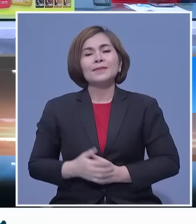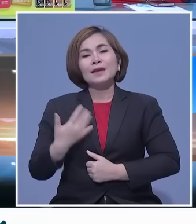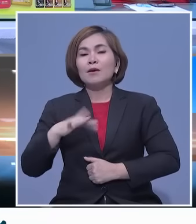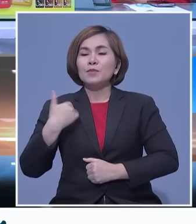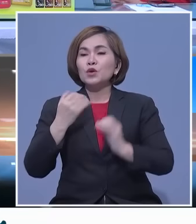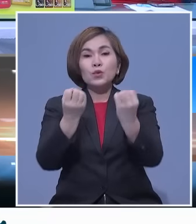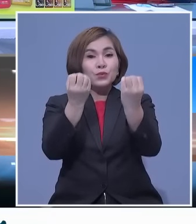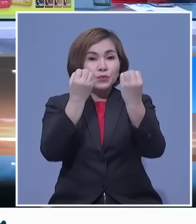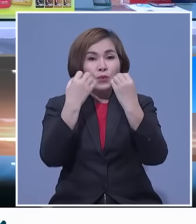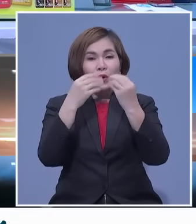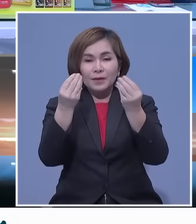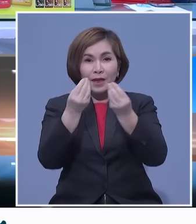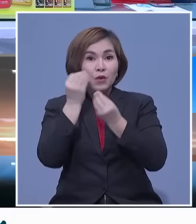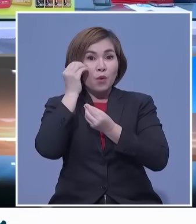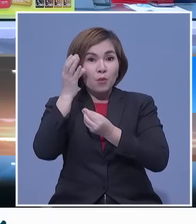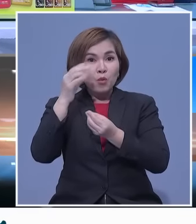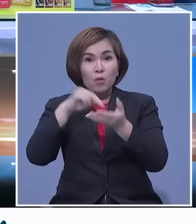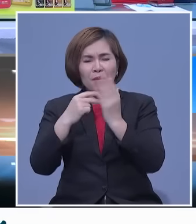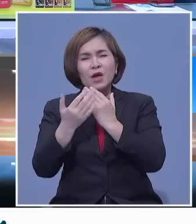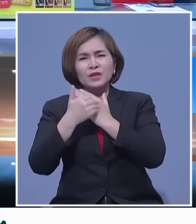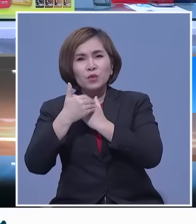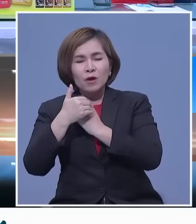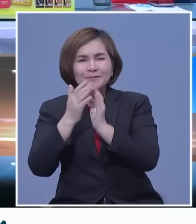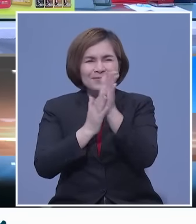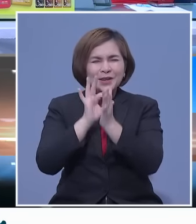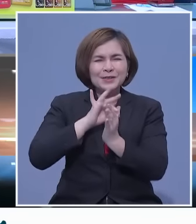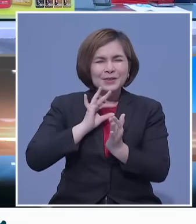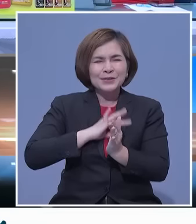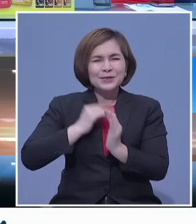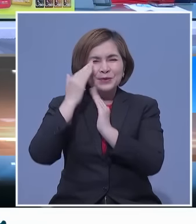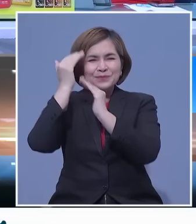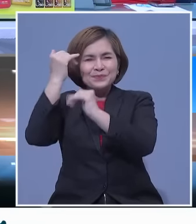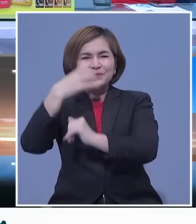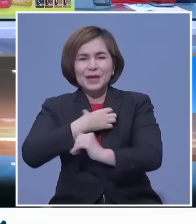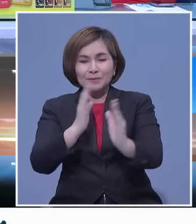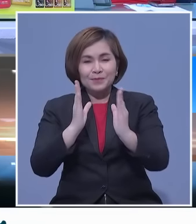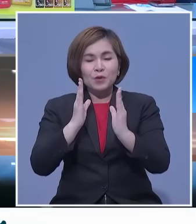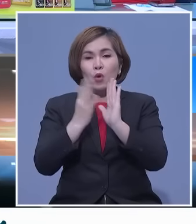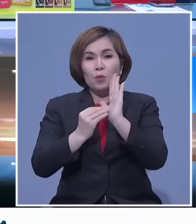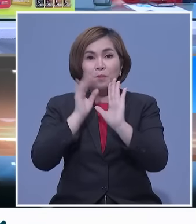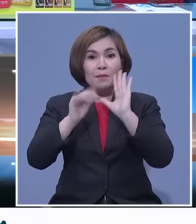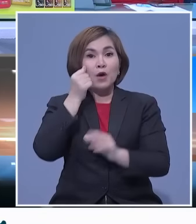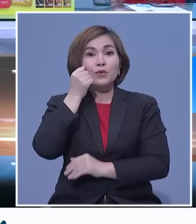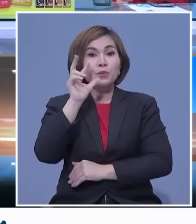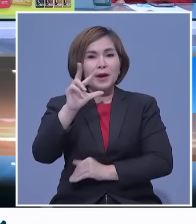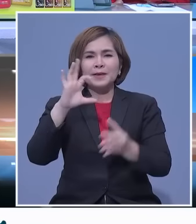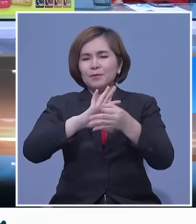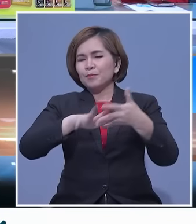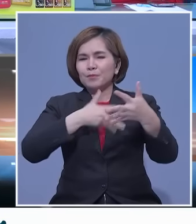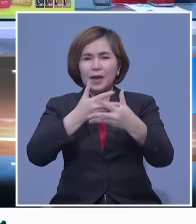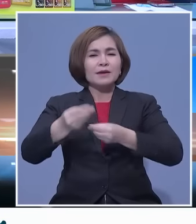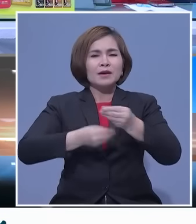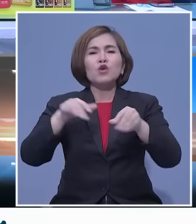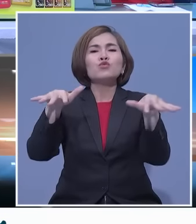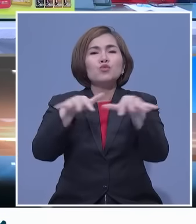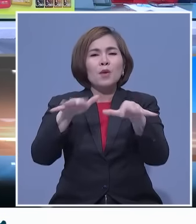ให้ความรู้คู่กับการขายฝันคืออาจจะอบรมกันสัก 3ชั่วโมงสัก 3วันนั่นแหละเป็นเรื่องของหลักมาิทั่วไป